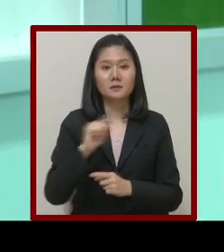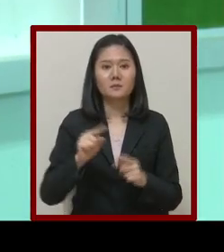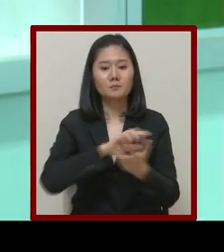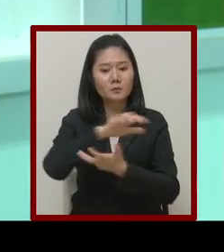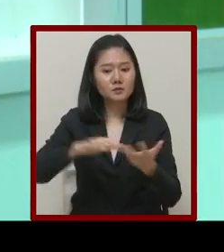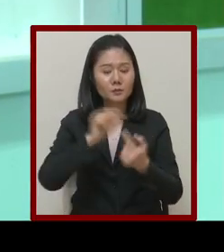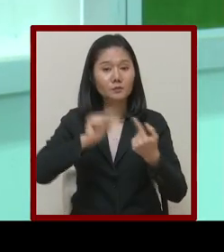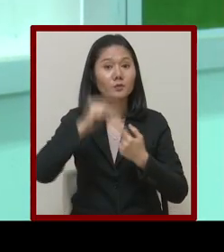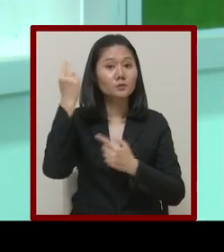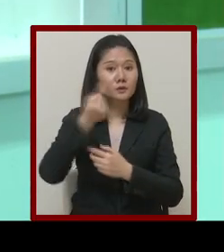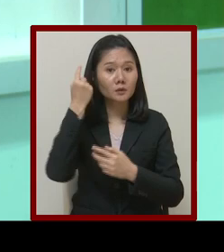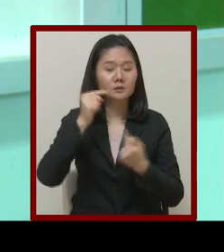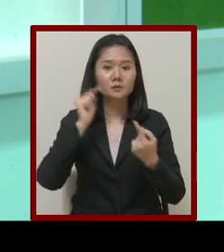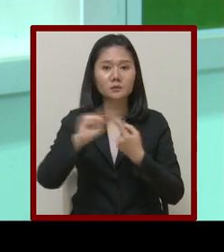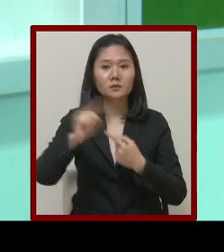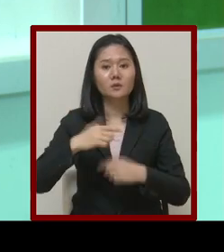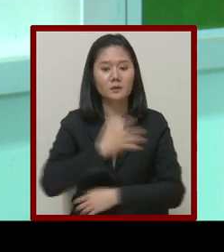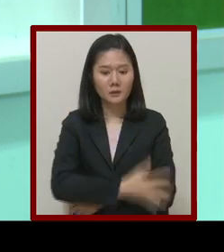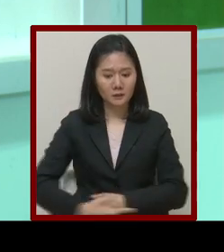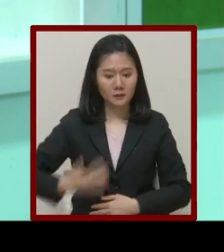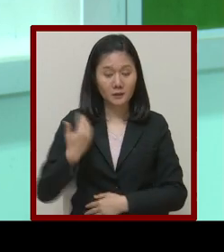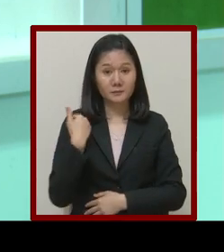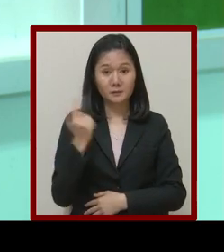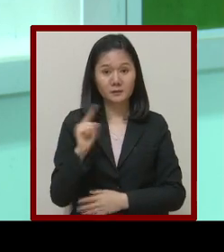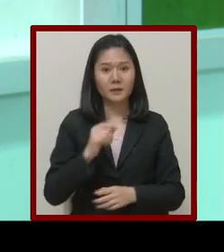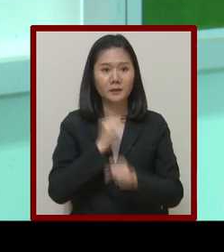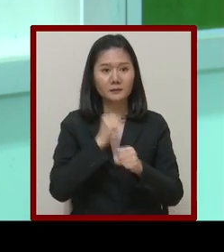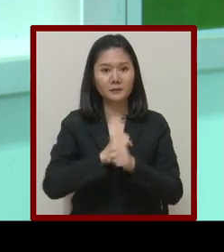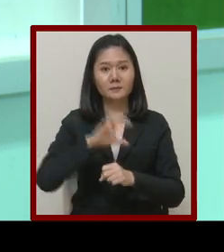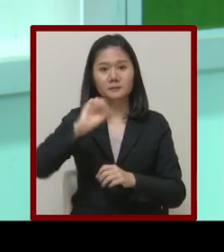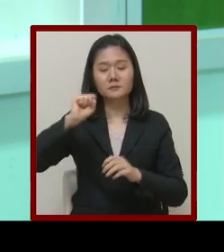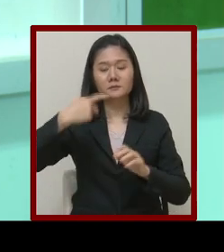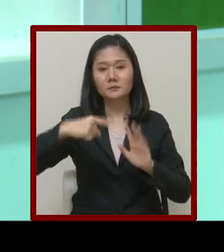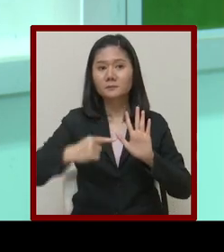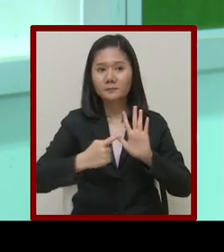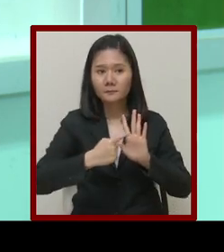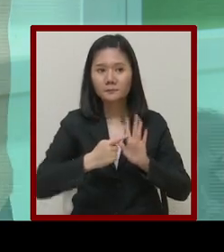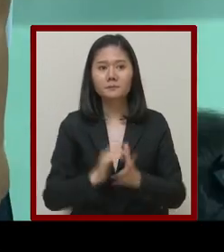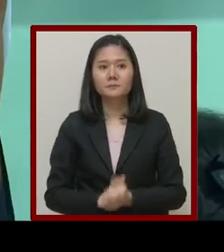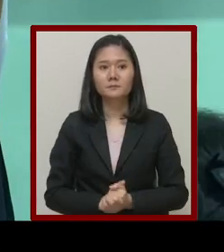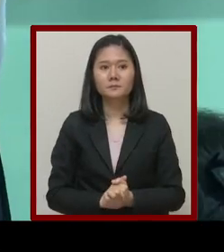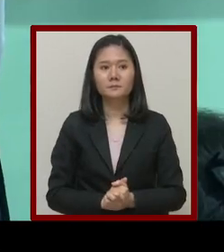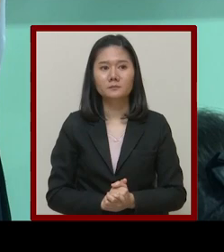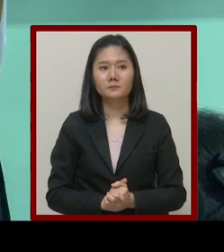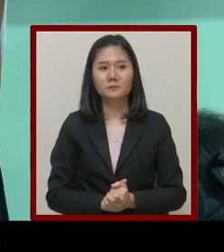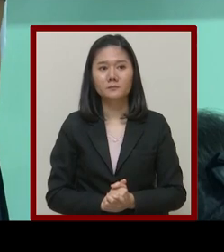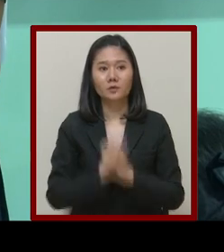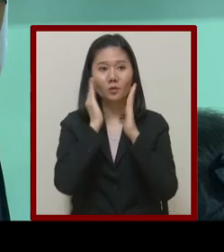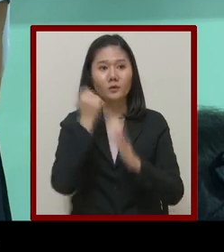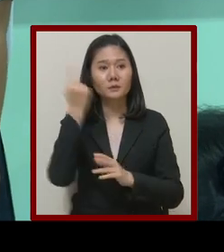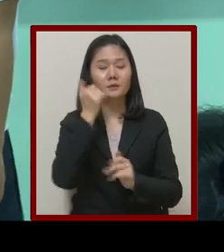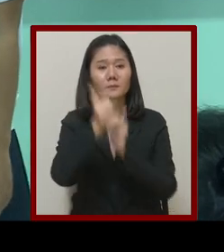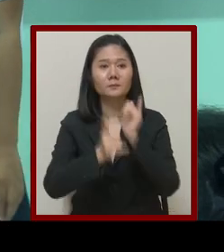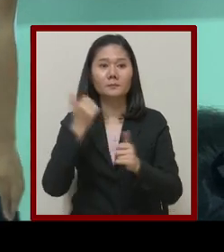มผสานการท่องเที่ยวเชิงสุขภาพเข้าไปคือการทำสปาค่ะนักท่องเที่ยวที่ไป